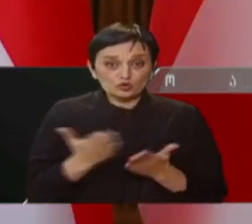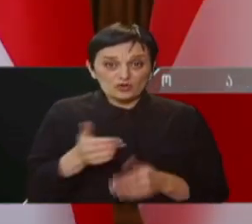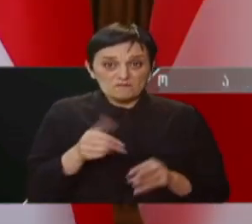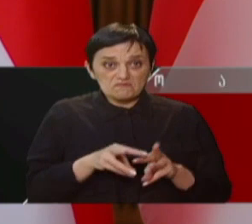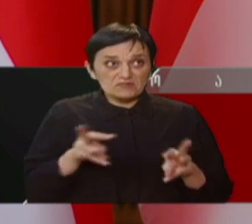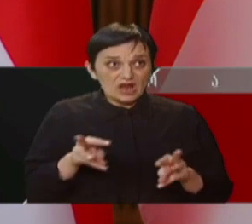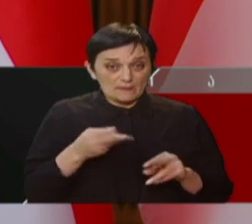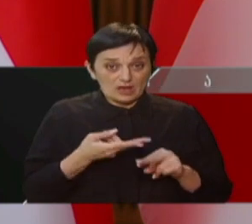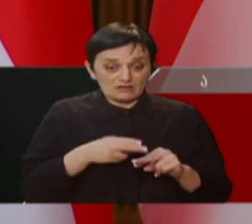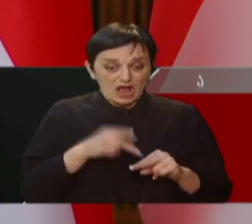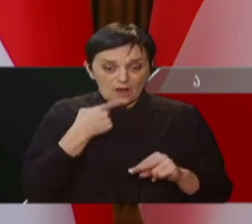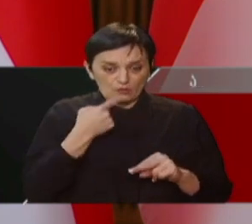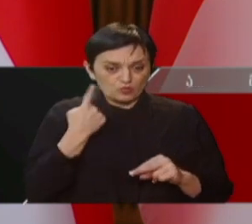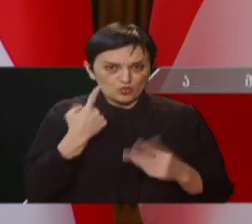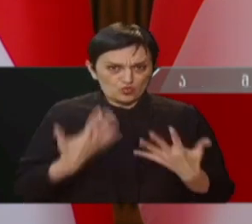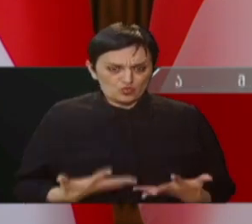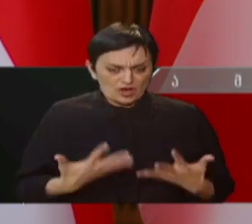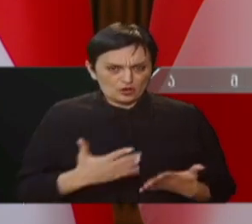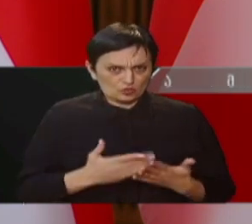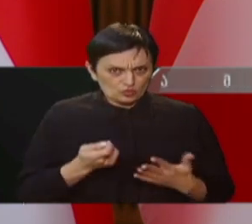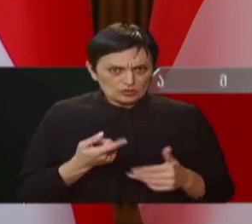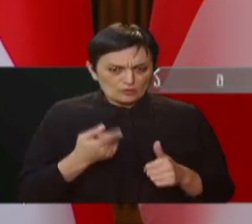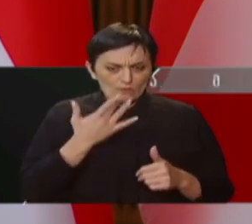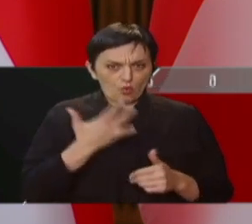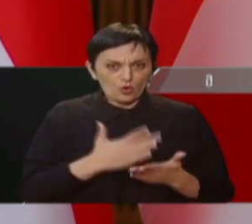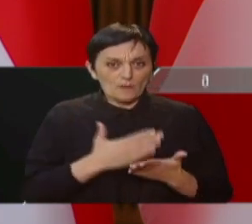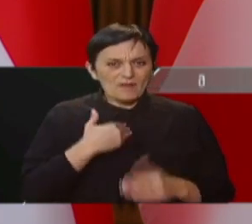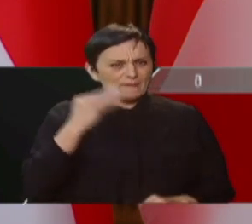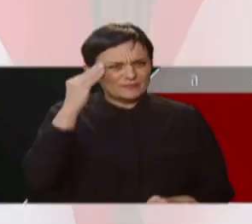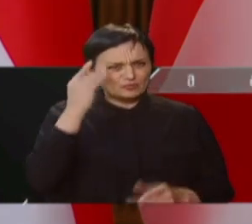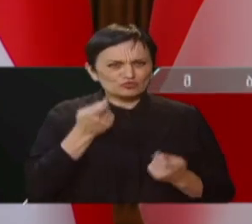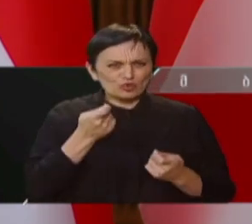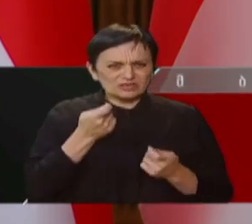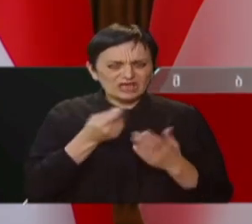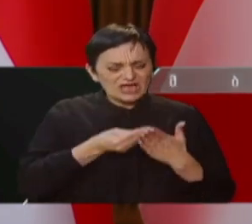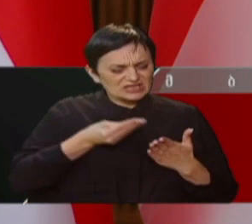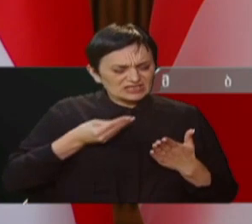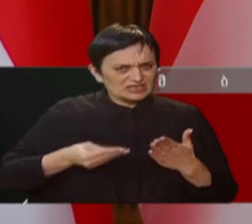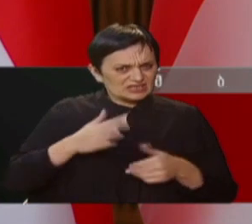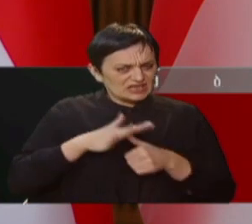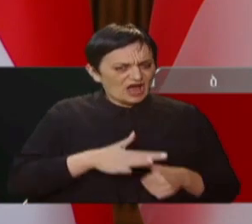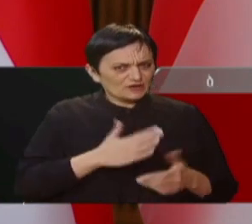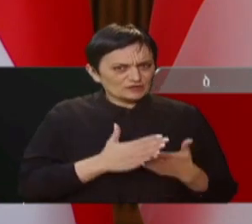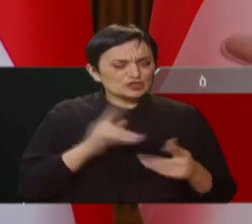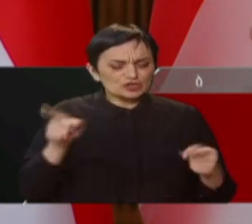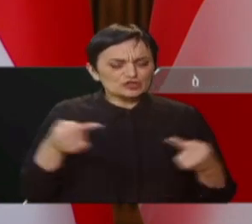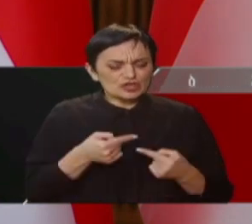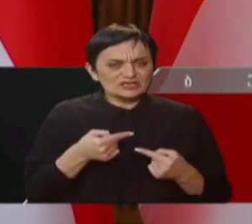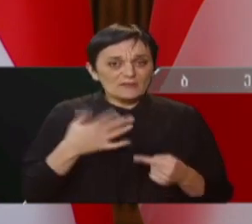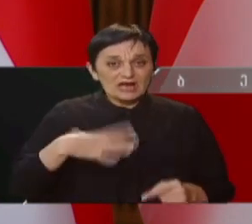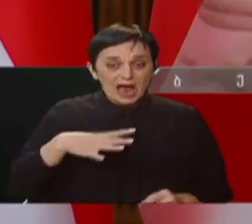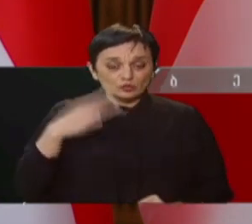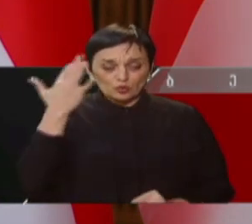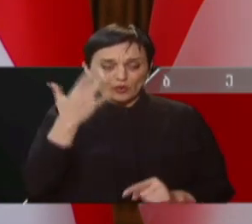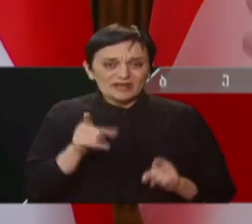პრემიერი, ცოტა უხერხულია, პოლიტიკური გაწოდება იქნებოდა, მაგრამ მეც მიმაჩნია, რომ ცოტა დაგჩაგრეს. შესაბამისად, ნუ გასაგებია, რომ ქართული ოცნება ეხლა